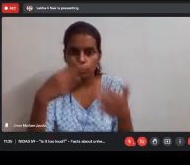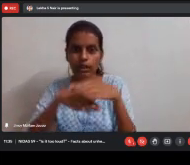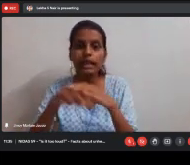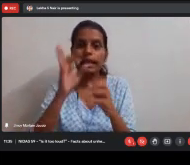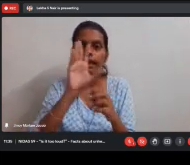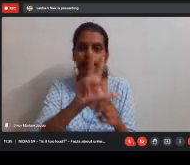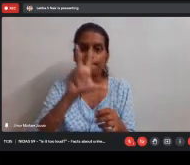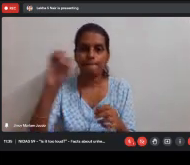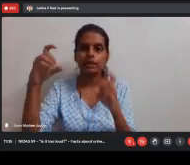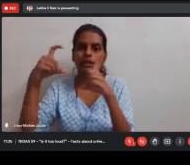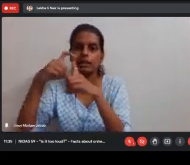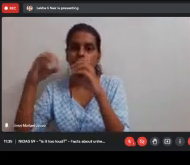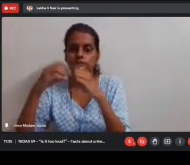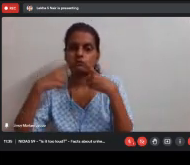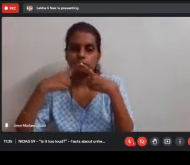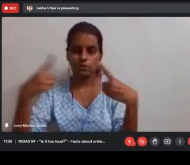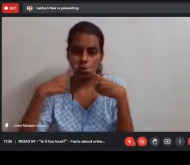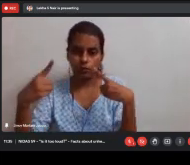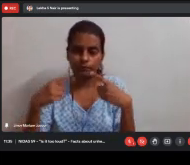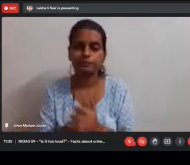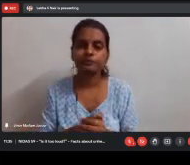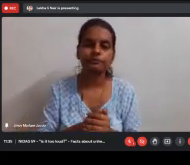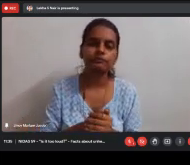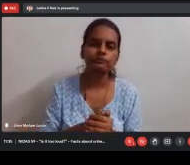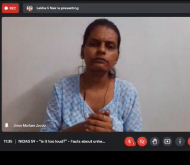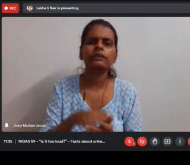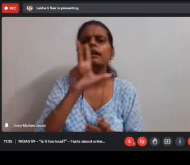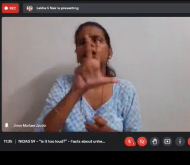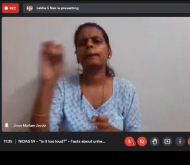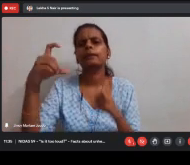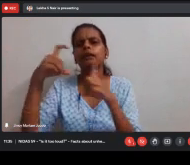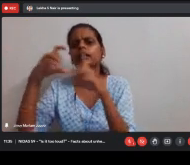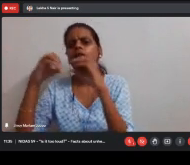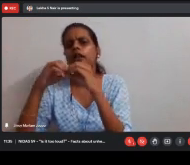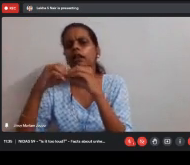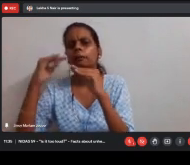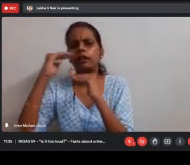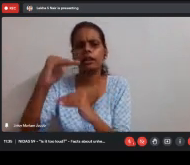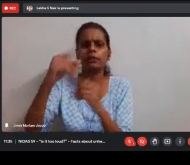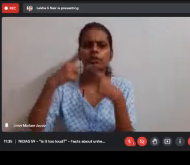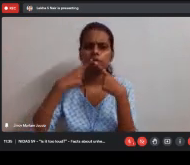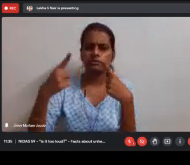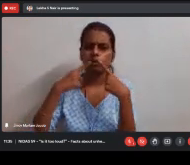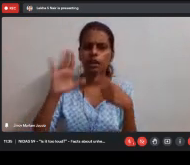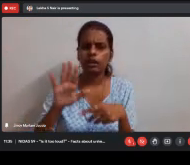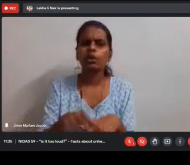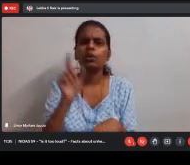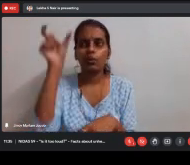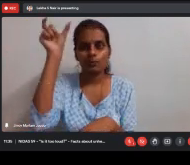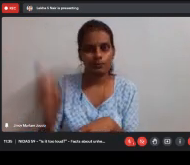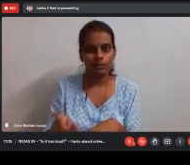ശബ്ദത്തിന്റെ അളവ് dB എന്നാണ് പറയുന്നത്. സോ 80 dB ഉച്ചയുള്ള ശബ്ദം, അതായത്